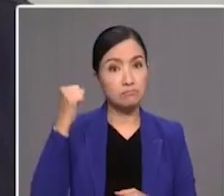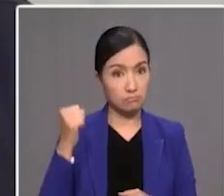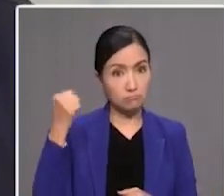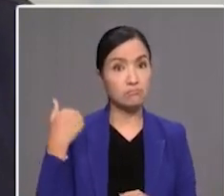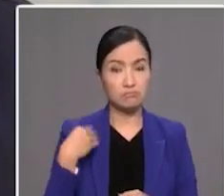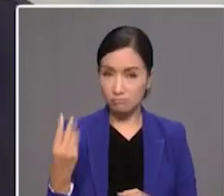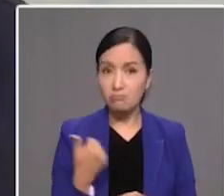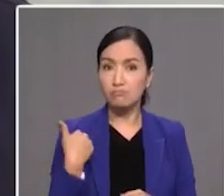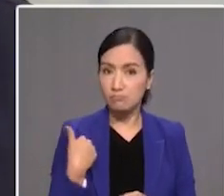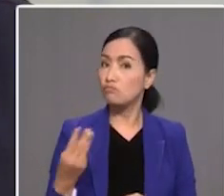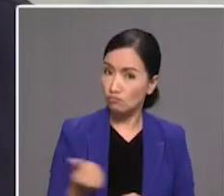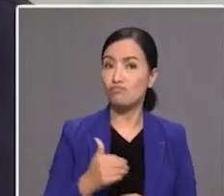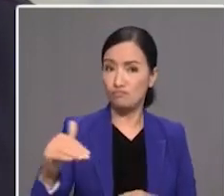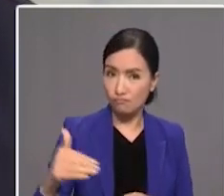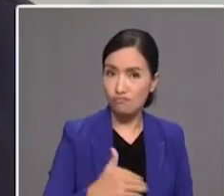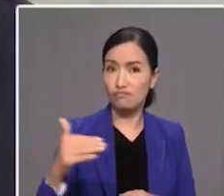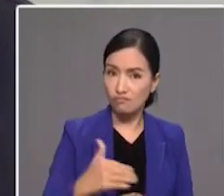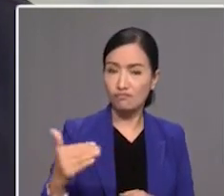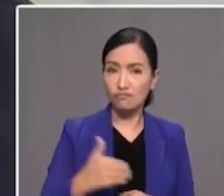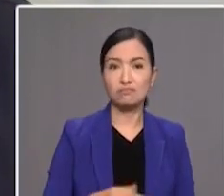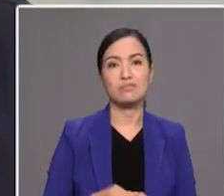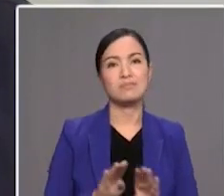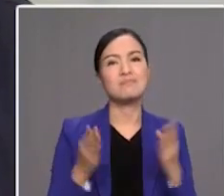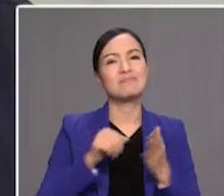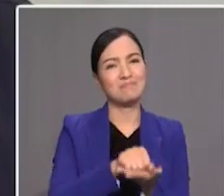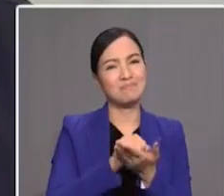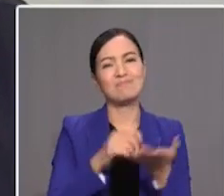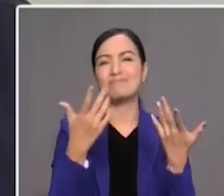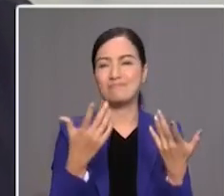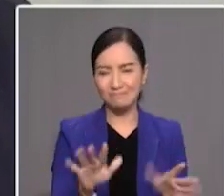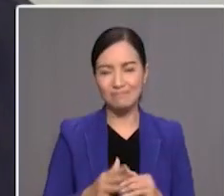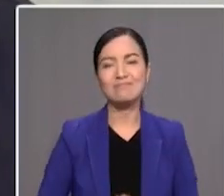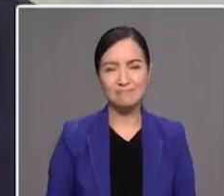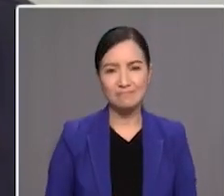าเร็วขึ้นมาไวขึ้นเพราะว่าเปิดบริการปกติแล้วสำหรับอุโมง